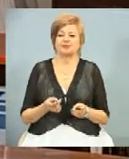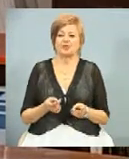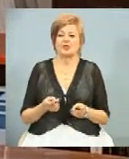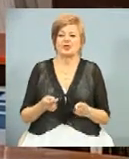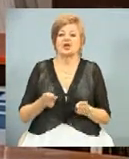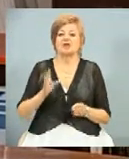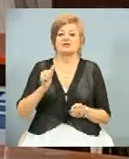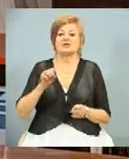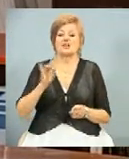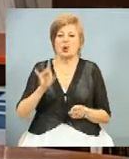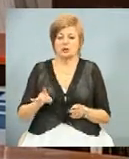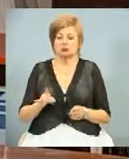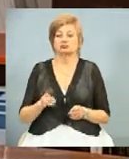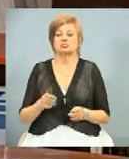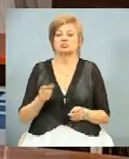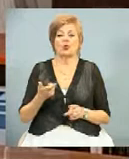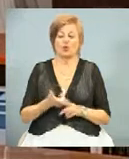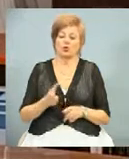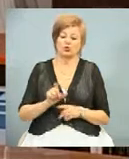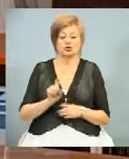сапери повинні бути дуже